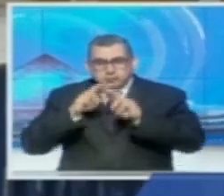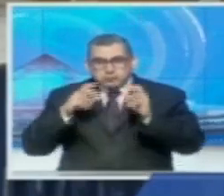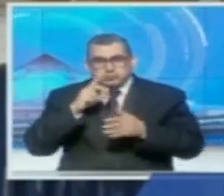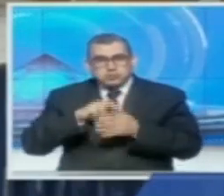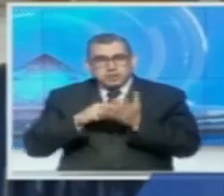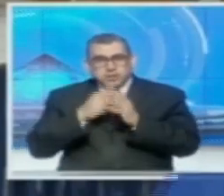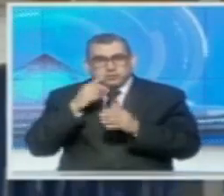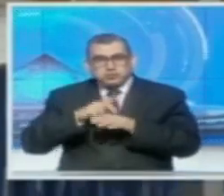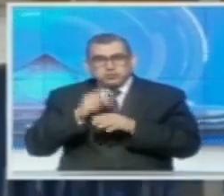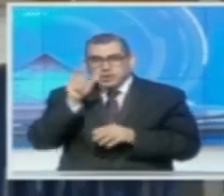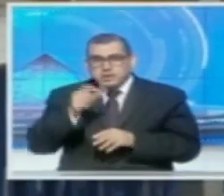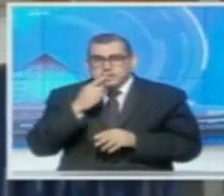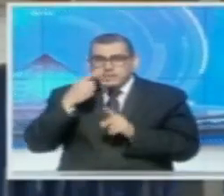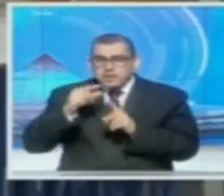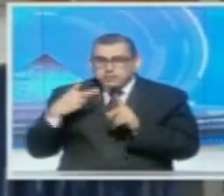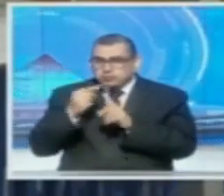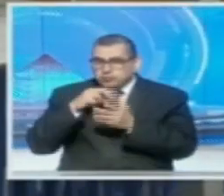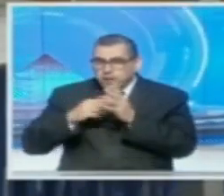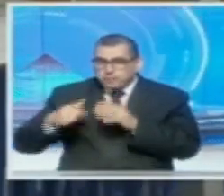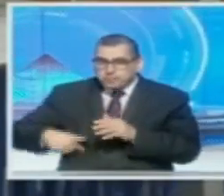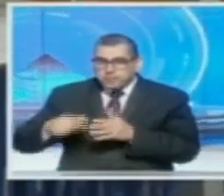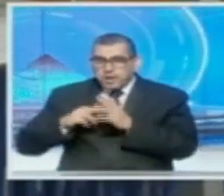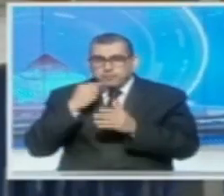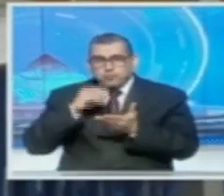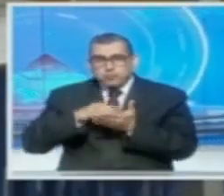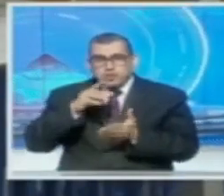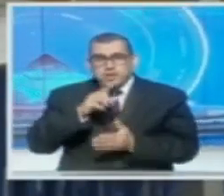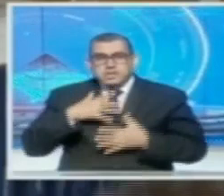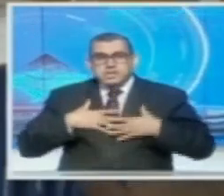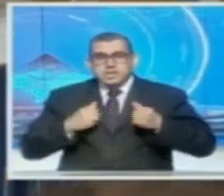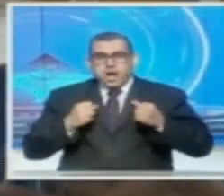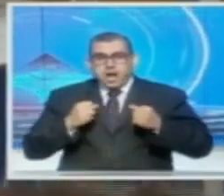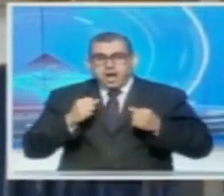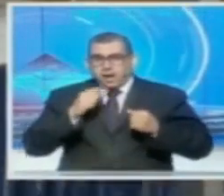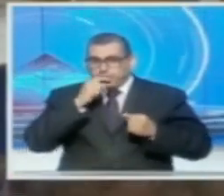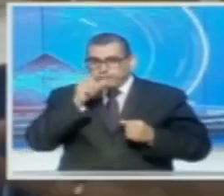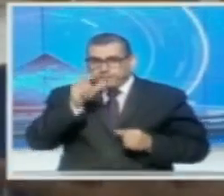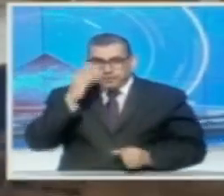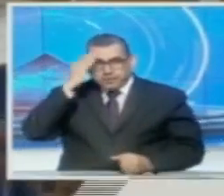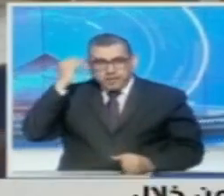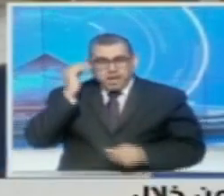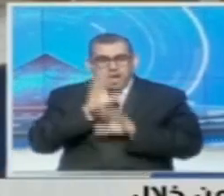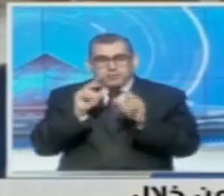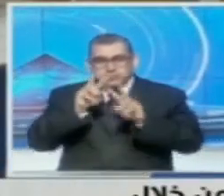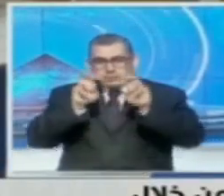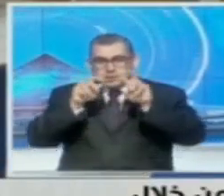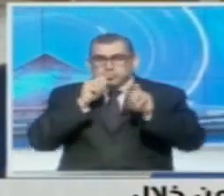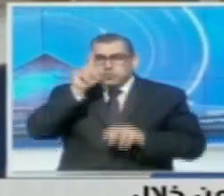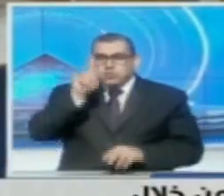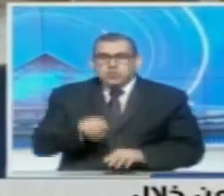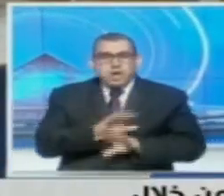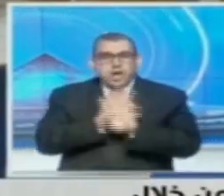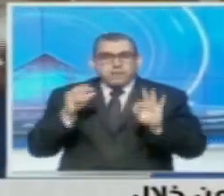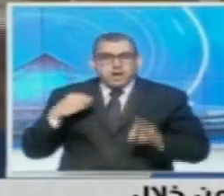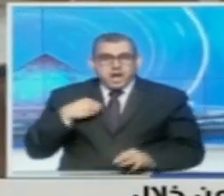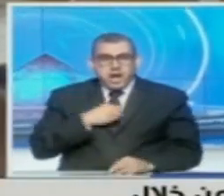ترشيح الكلى على المواد السامة، ثم بعد ذلك مبادرة صحة المرأة وهي مبادرة كاملة متكاملة بذاتها من كشف